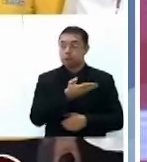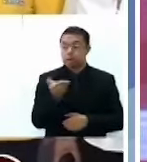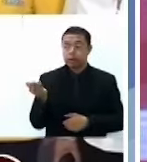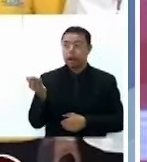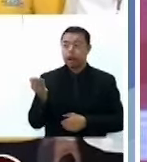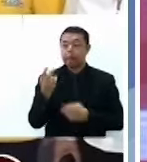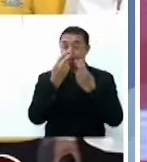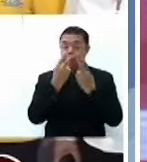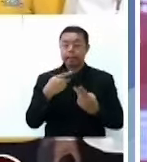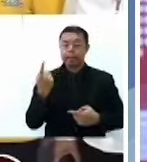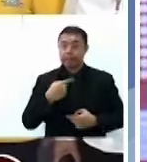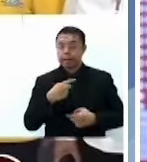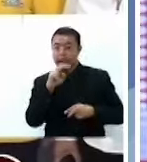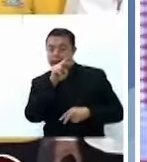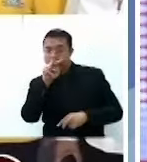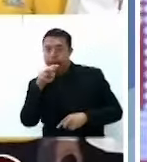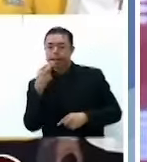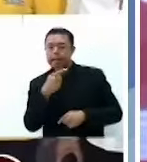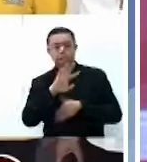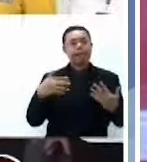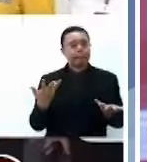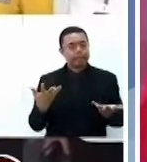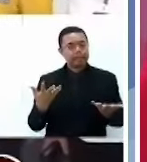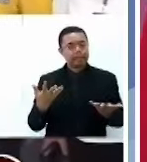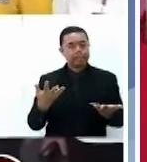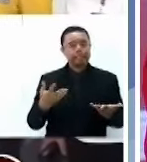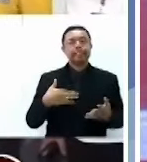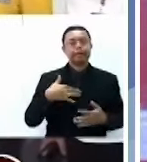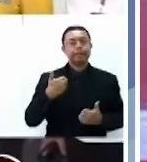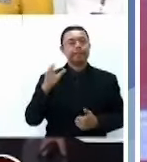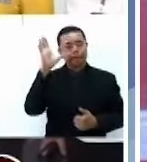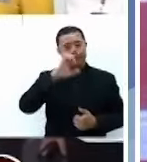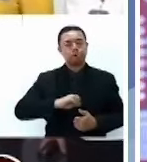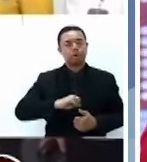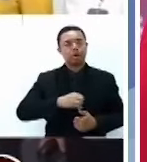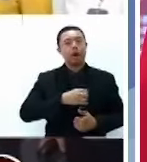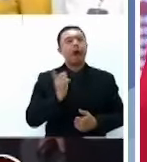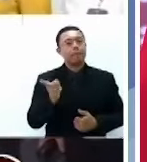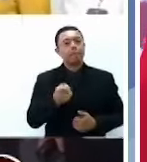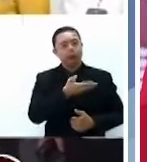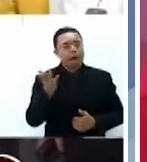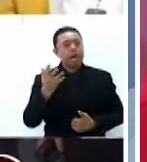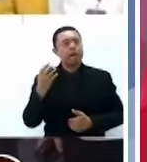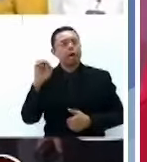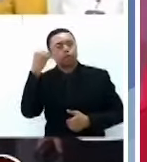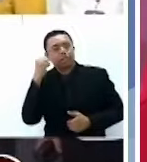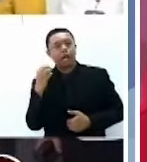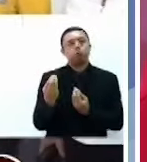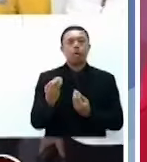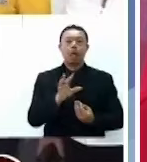meningkatkan tax ratio sebesar 23%. Di sisi lain, daya beli masyarakat ini sedang menurun. Ini bagaimana kiranya